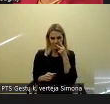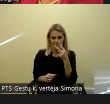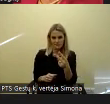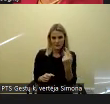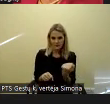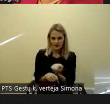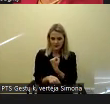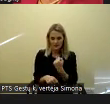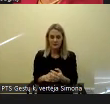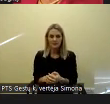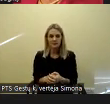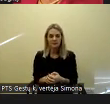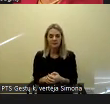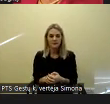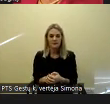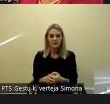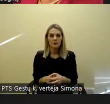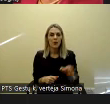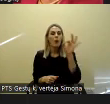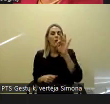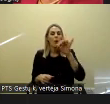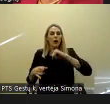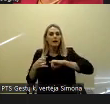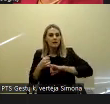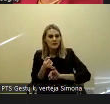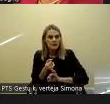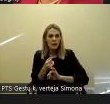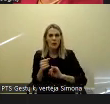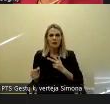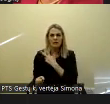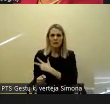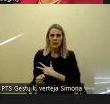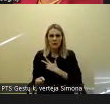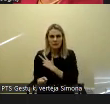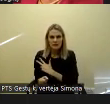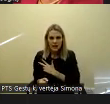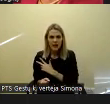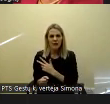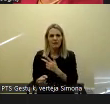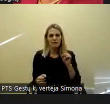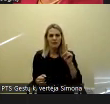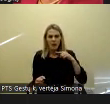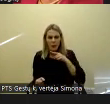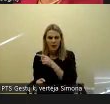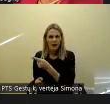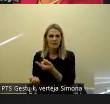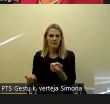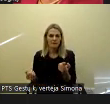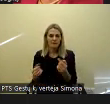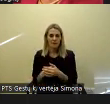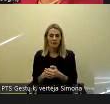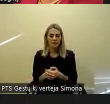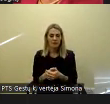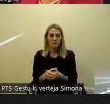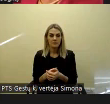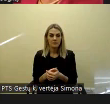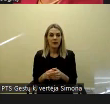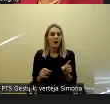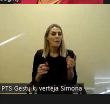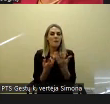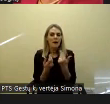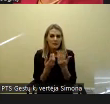dėmesį, kalbant apie istoriją, socialinės studijas, geografiją ir panašiai. O taip pat tokius dalykus kaip